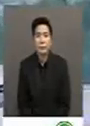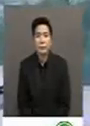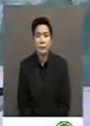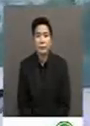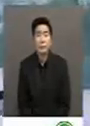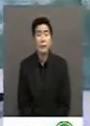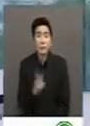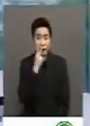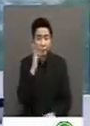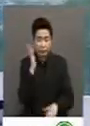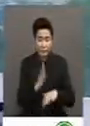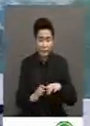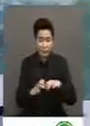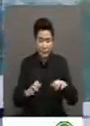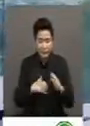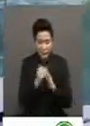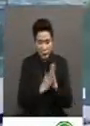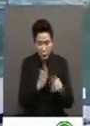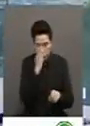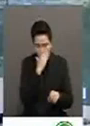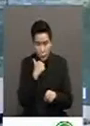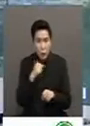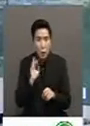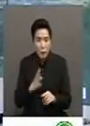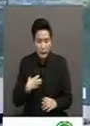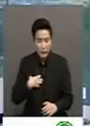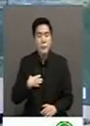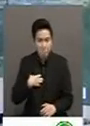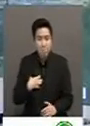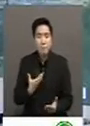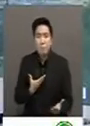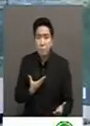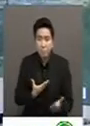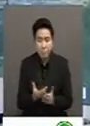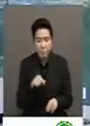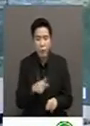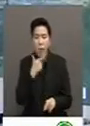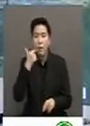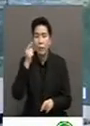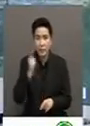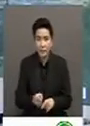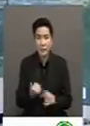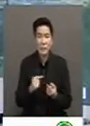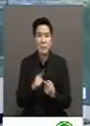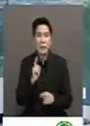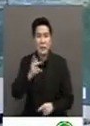เห็นทุเรียนสีสวยน่าทานแบบนี้หลายคนบอกว่าถึงแพงหน่อยแต่ว่าก็ใจสู้นะคะเพราะว่าหน้านี้ก็อร่อยจริงๆค่ะราชาผลไม้ของจริงนะคะ